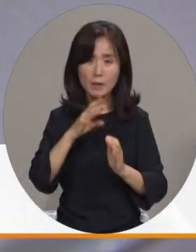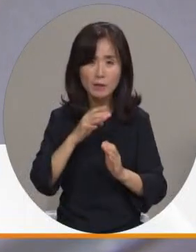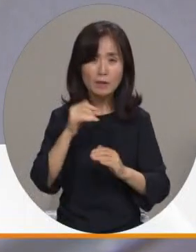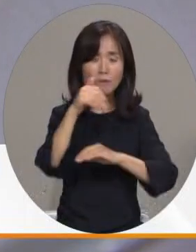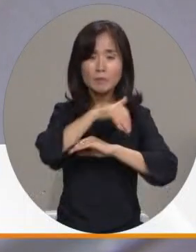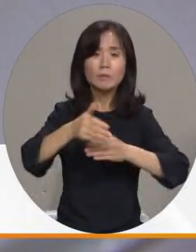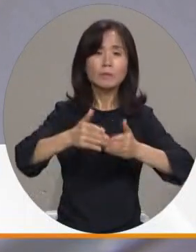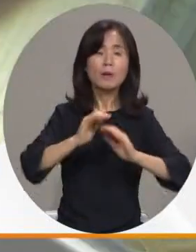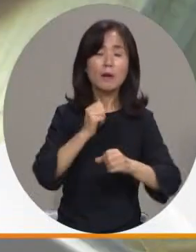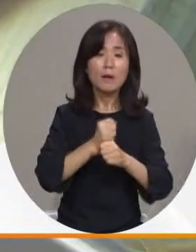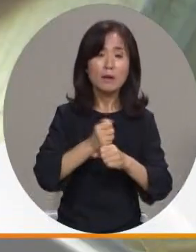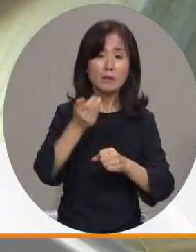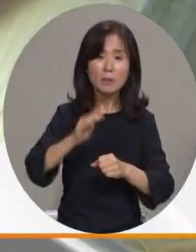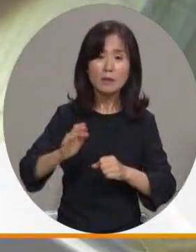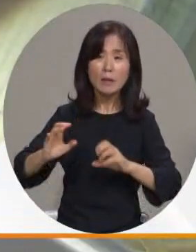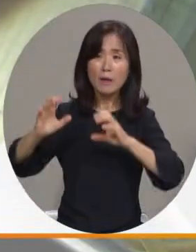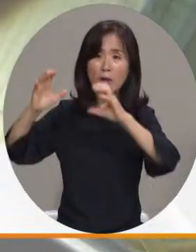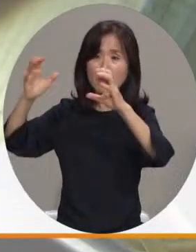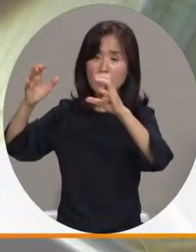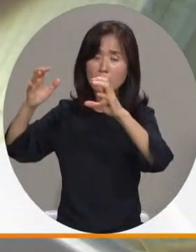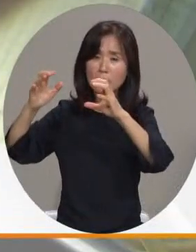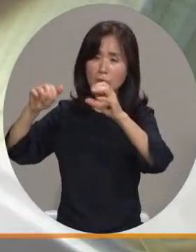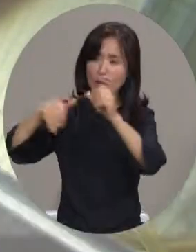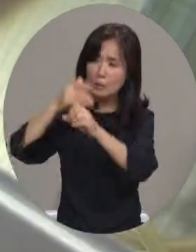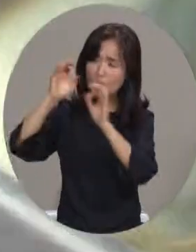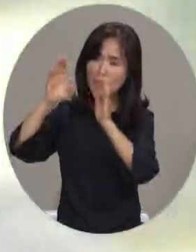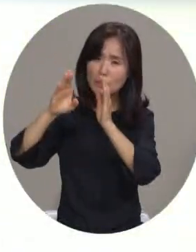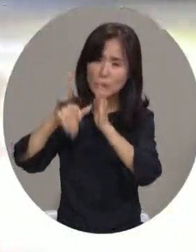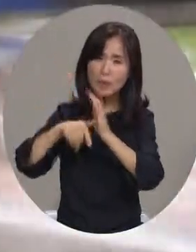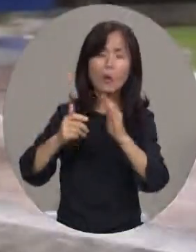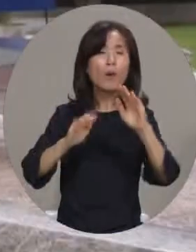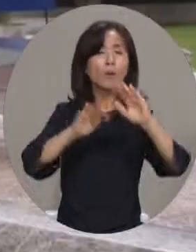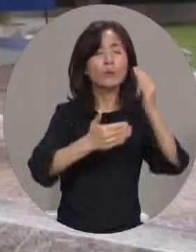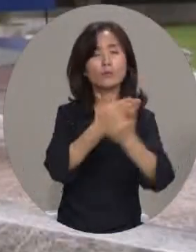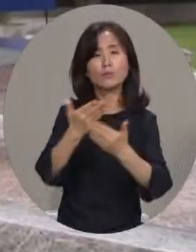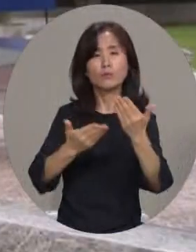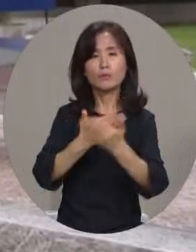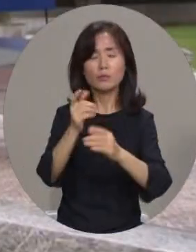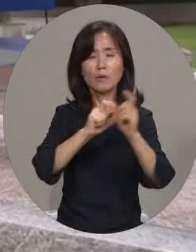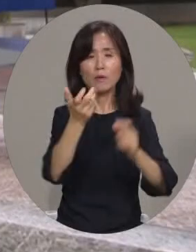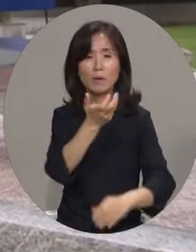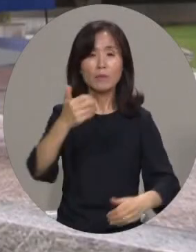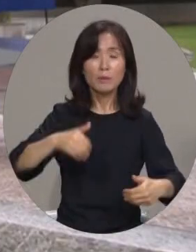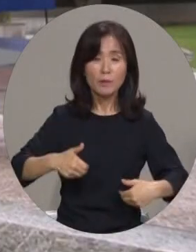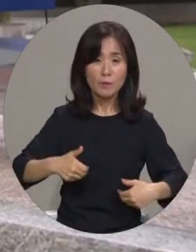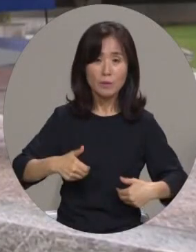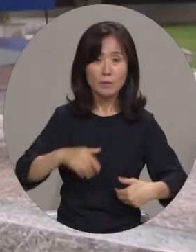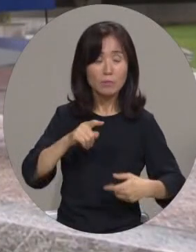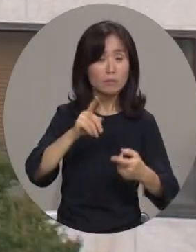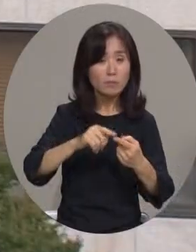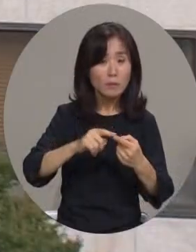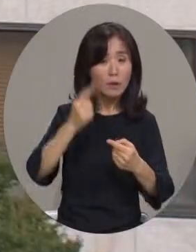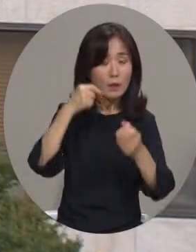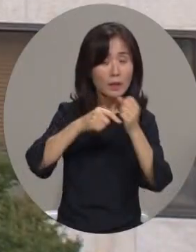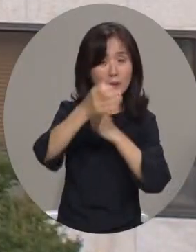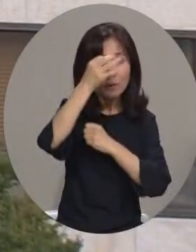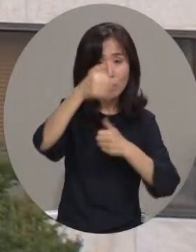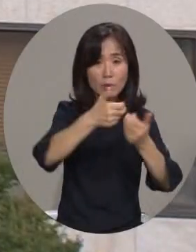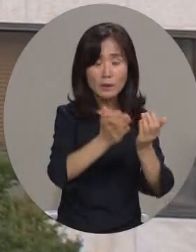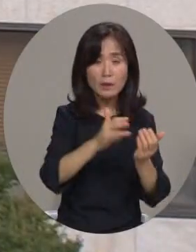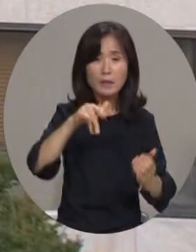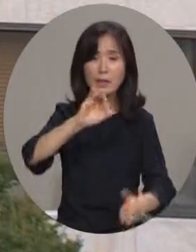추세에 따라 공유 관련 규정이 강화돼야 한다 목소리가 나옵니다 리포지털이 구축에 대해서 과기연들은 카이스트를